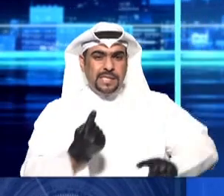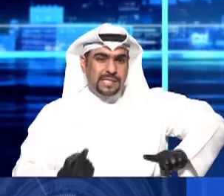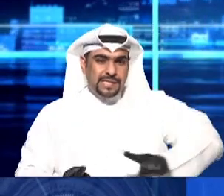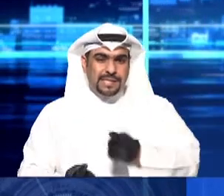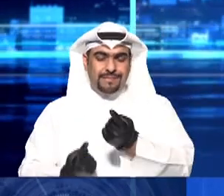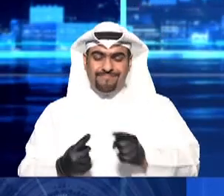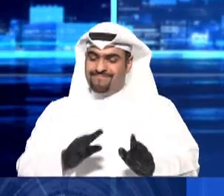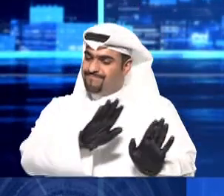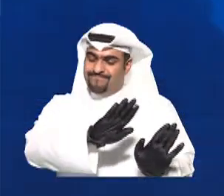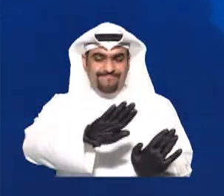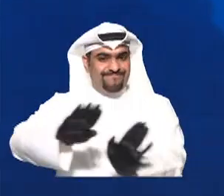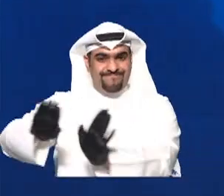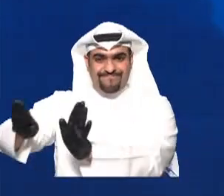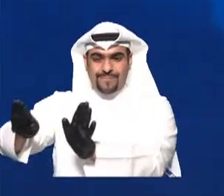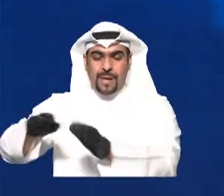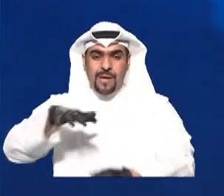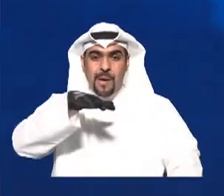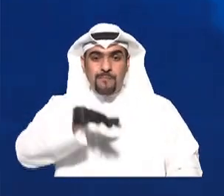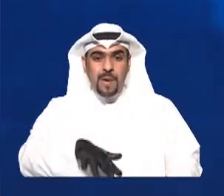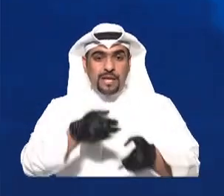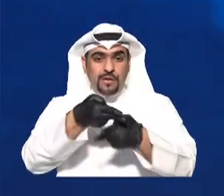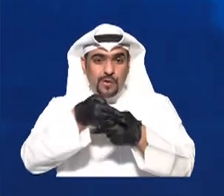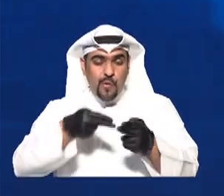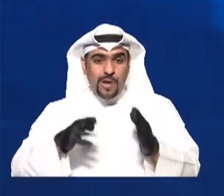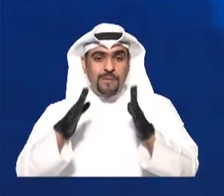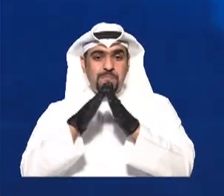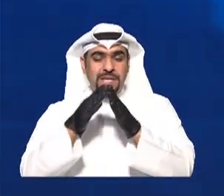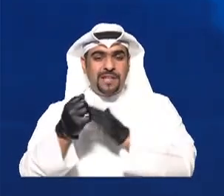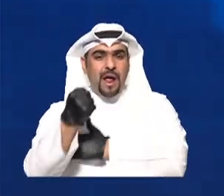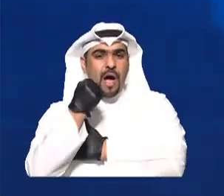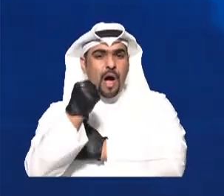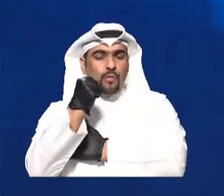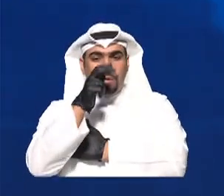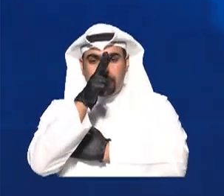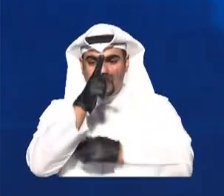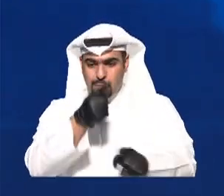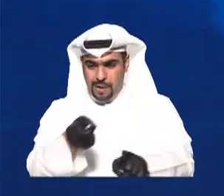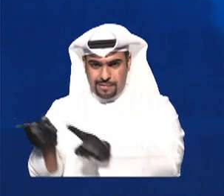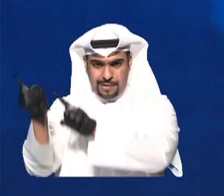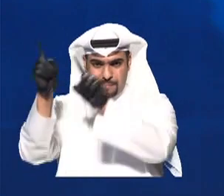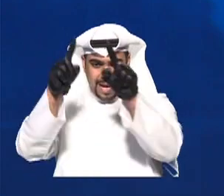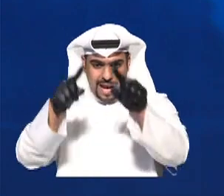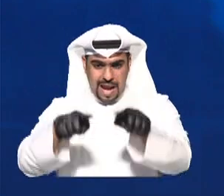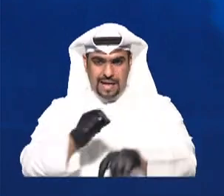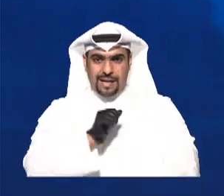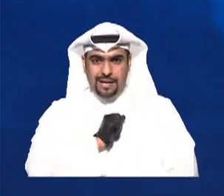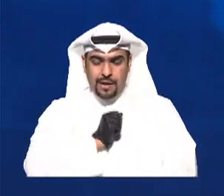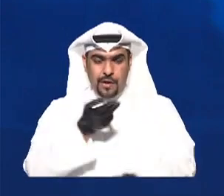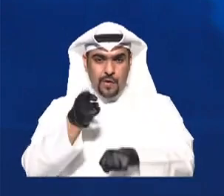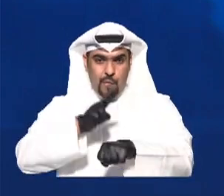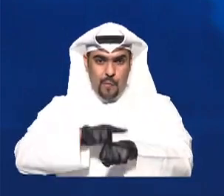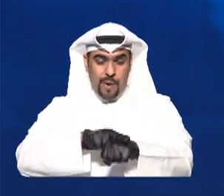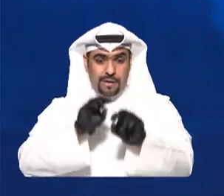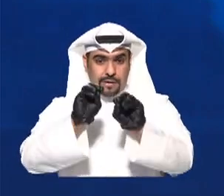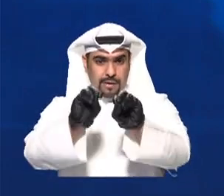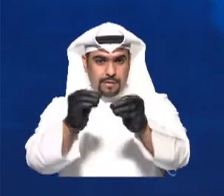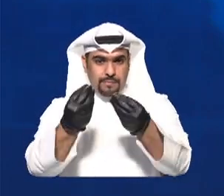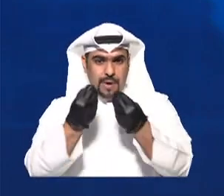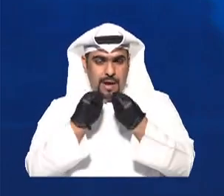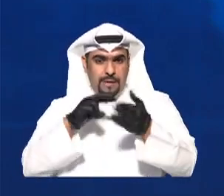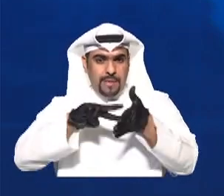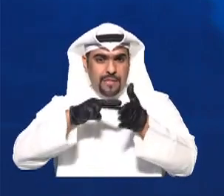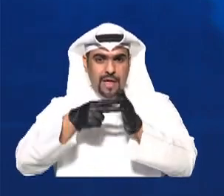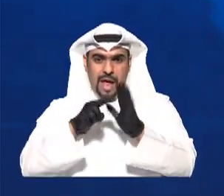تعكس مشاعر الأخوة والمصير المشترك بينهما. كما تناول الاتصال الإجراءات الاحترازية التي تتخذ في كلا